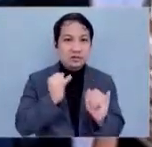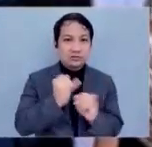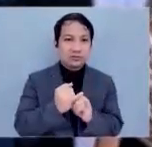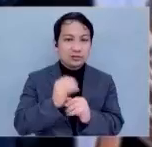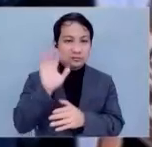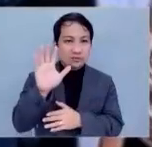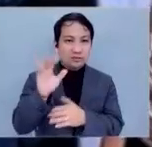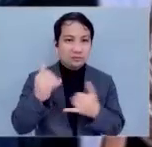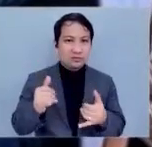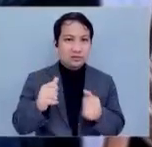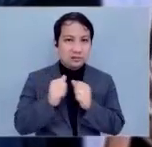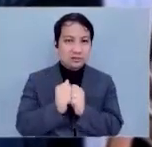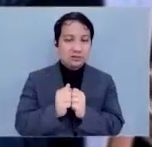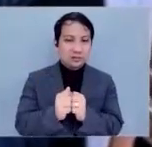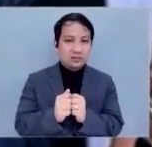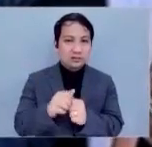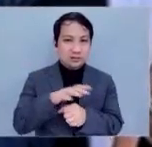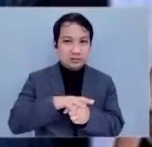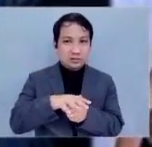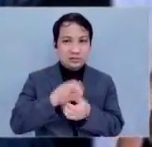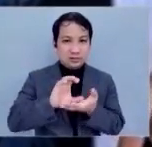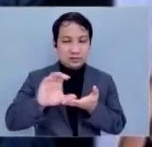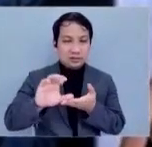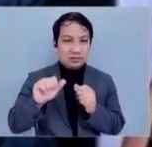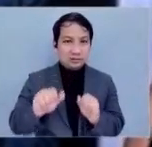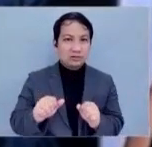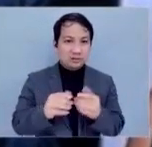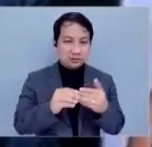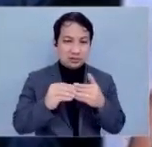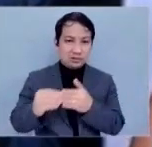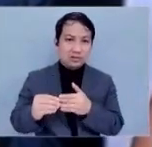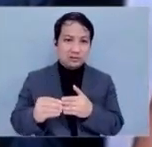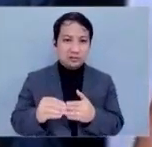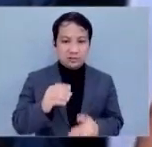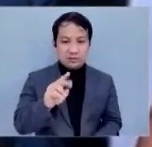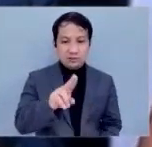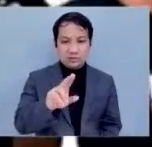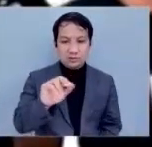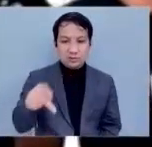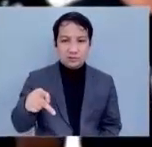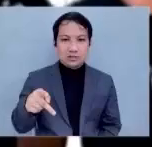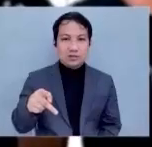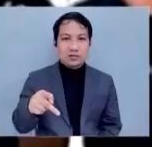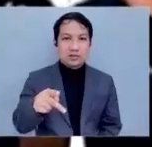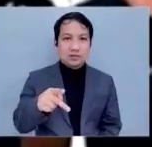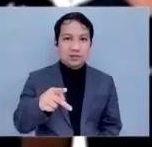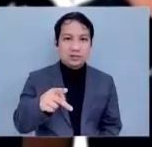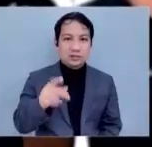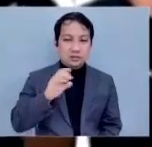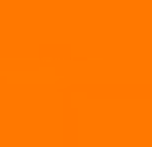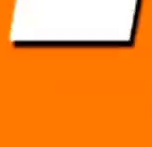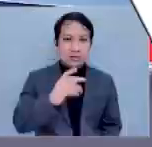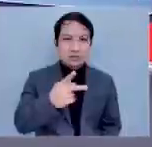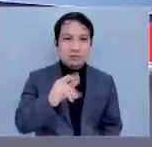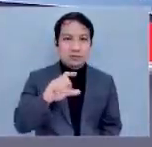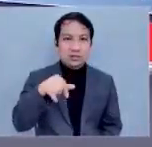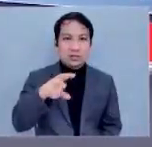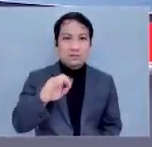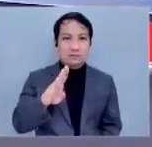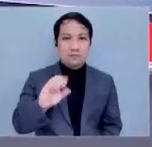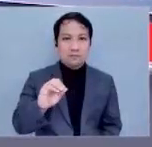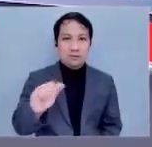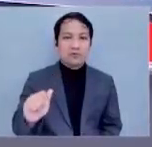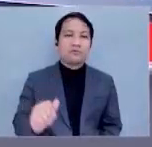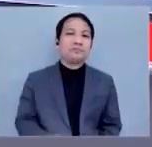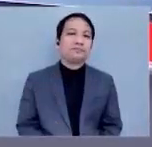kakampi nila ang local college stars natin na pinangungunahan ni reigning UAAP MVP and champion Kevin Kiambao.